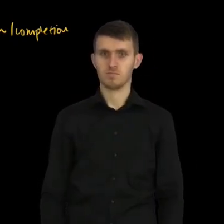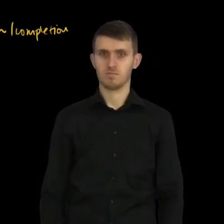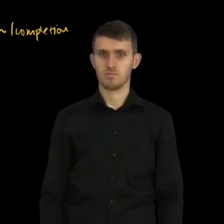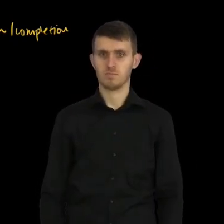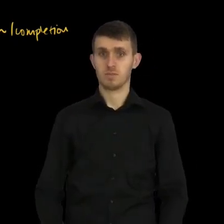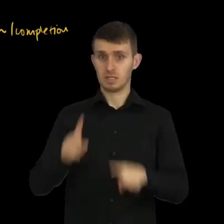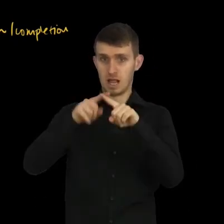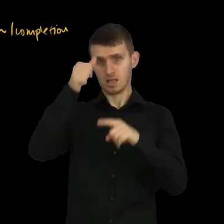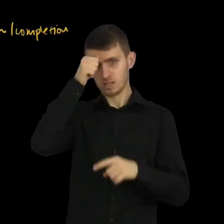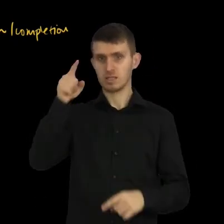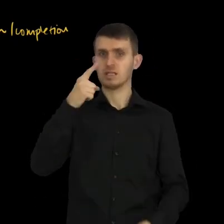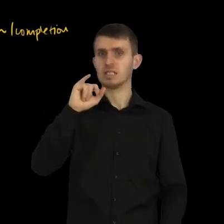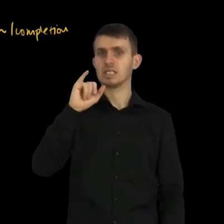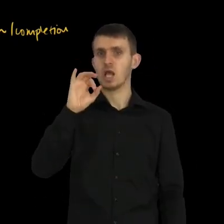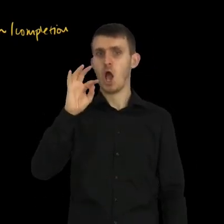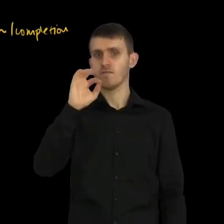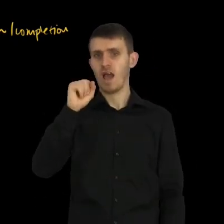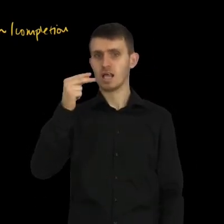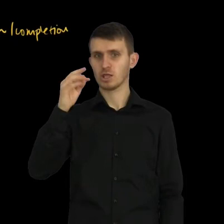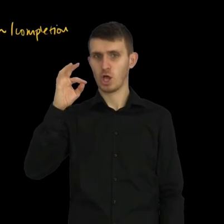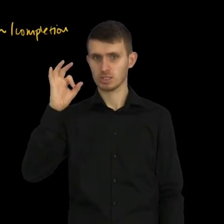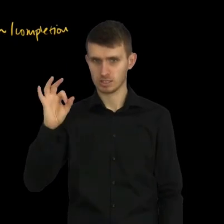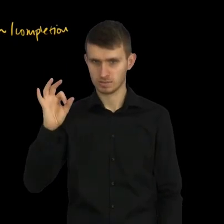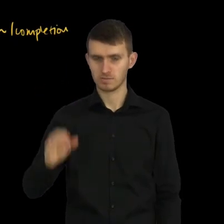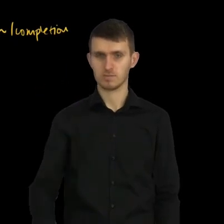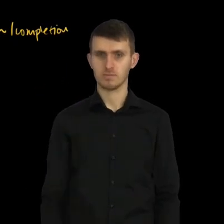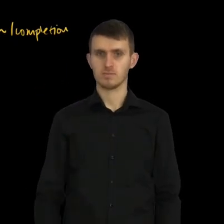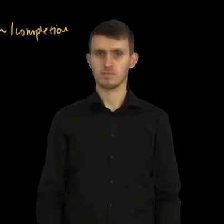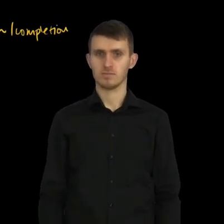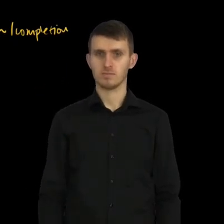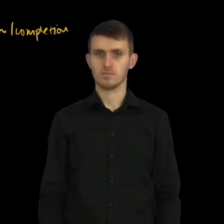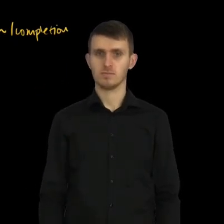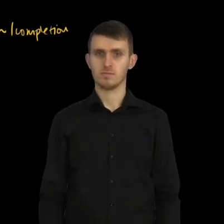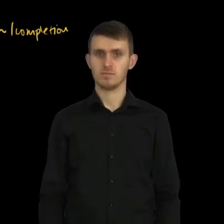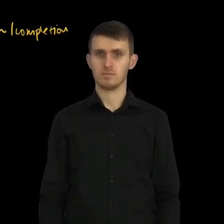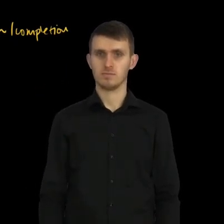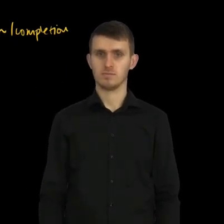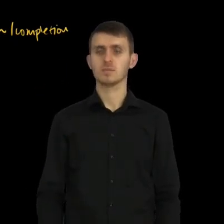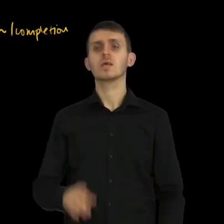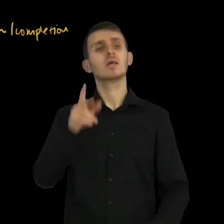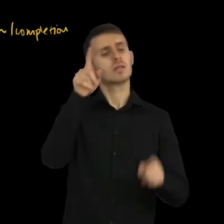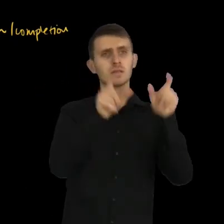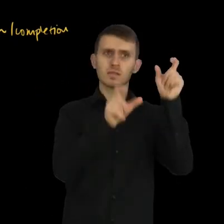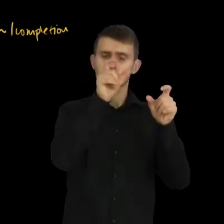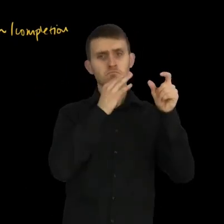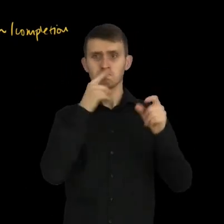nazywam się johannes albo phantom nie wiem dio fan thomas